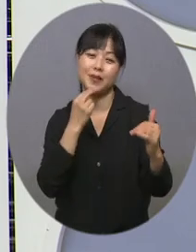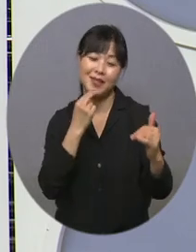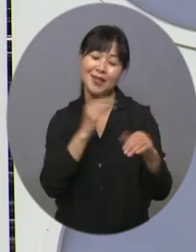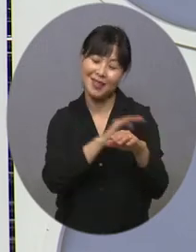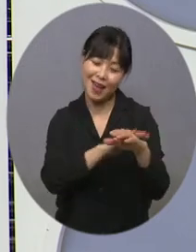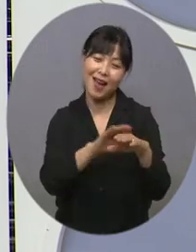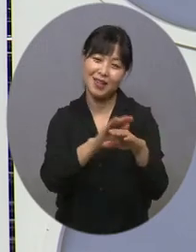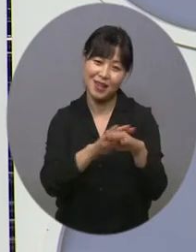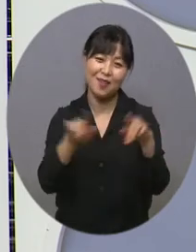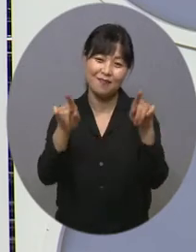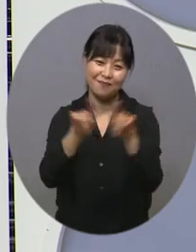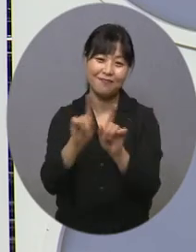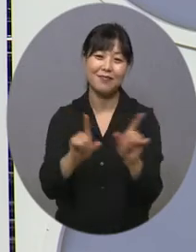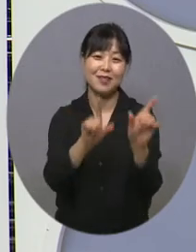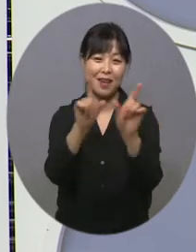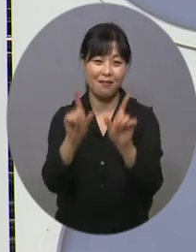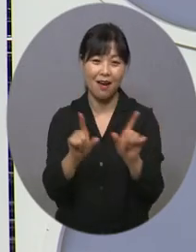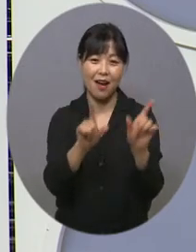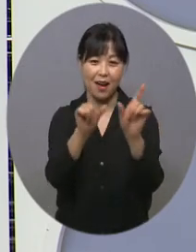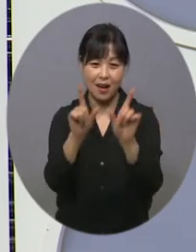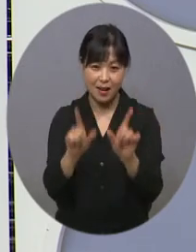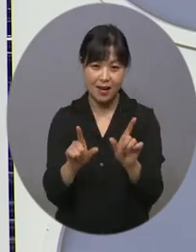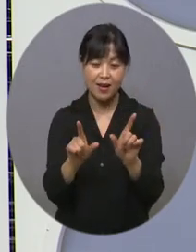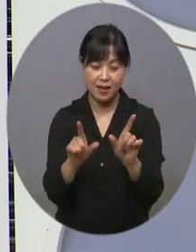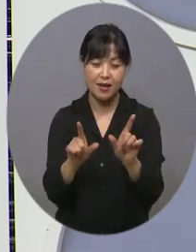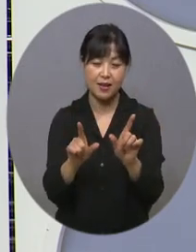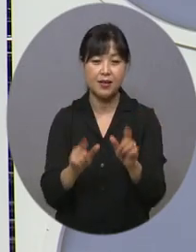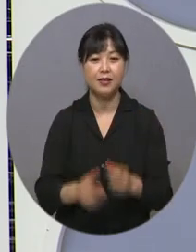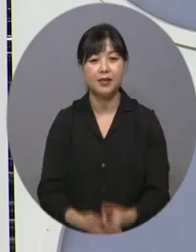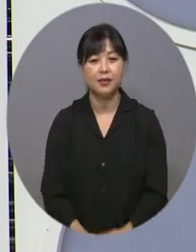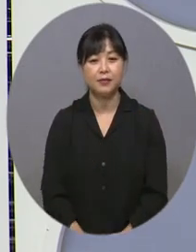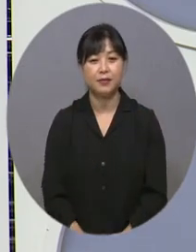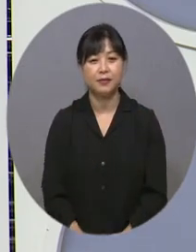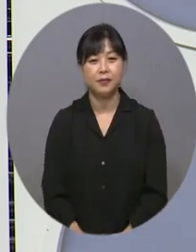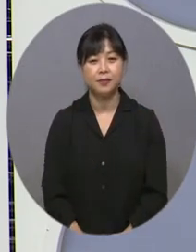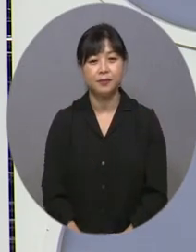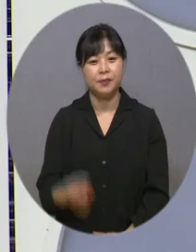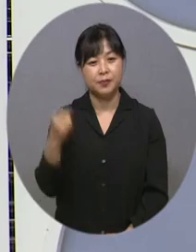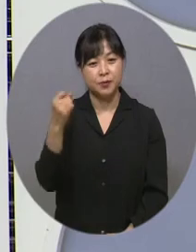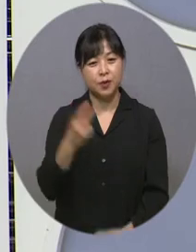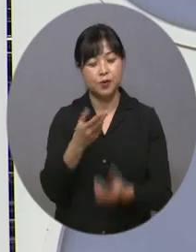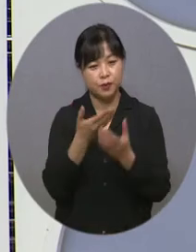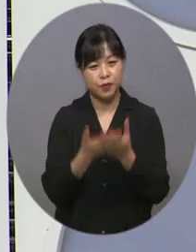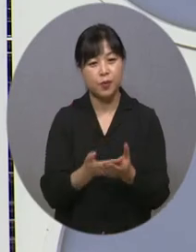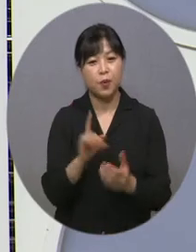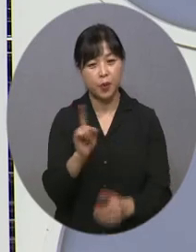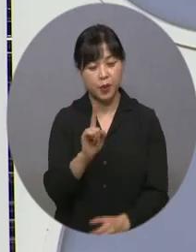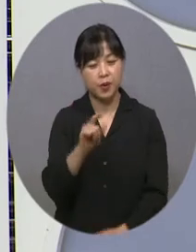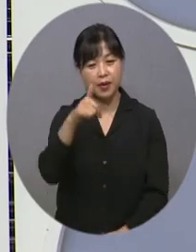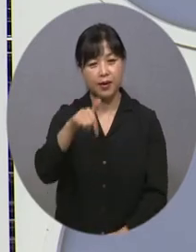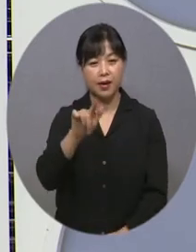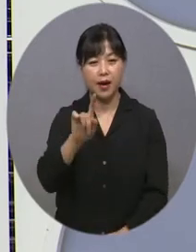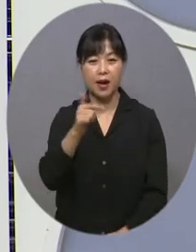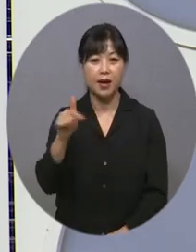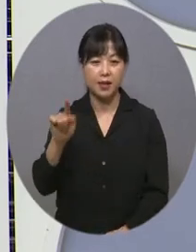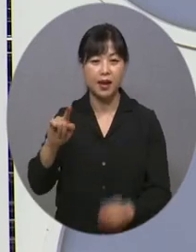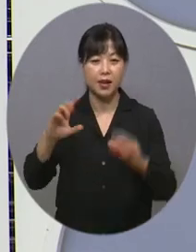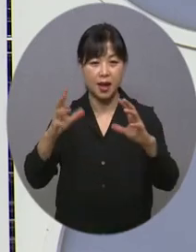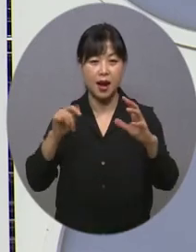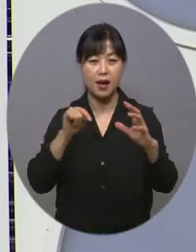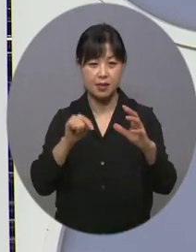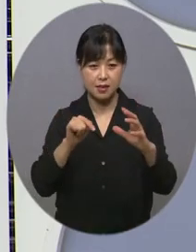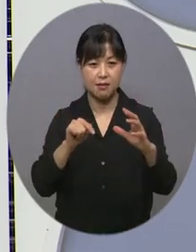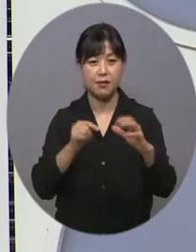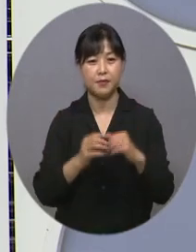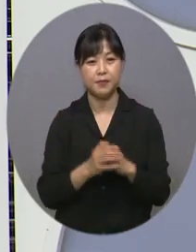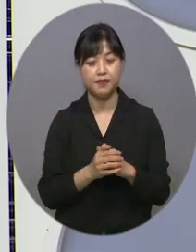그 이유가 될 수 있을 거 배경이 될 수 있을 것 같고요. 그 다음에 또 중요한 거는 이제 그 가나에서 제가